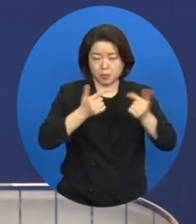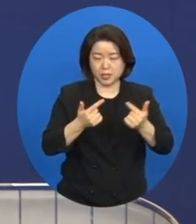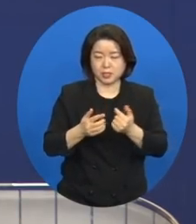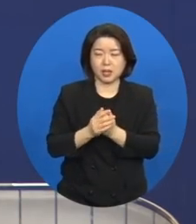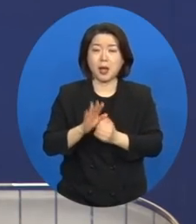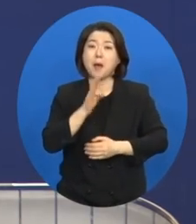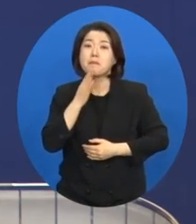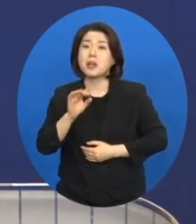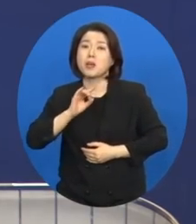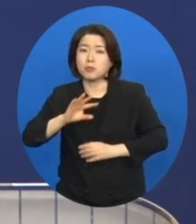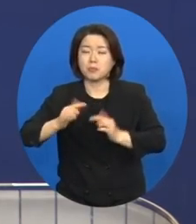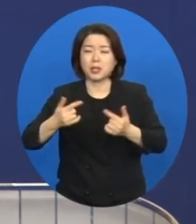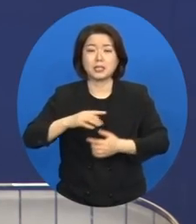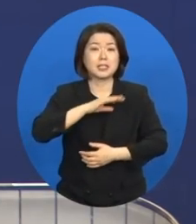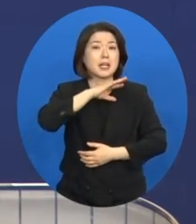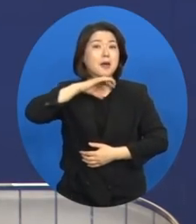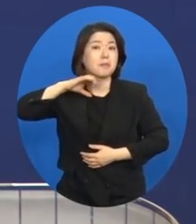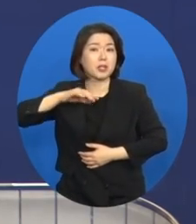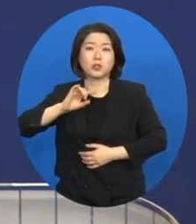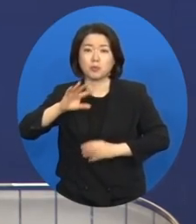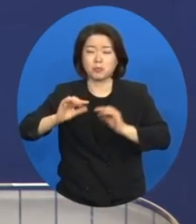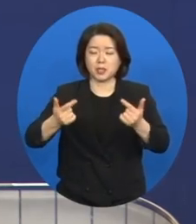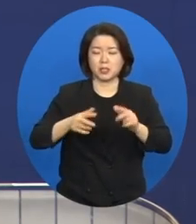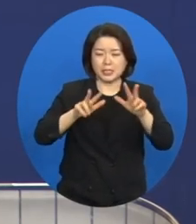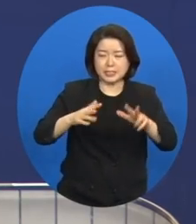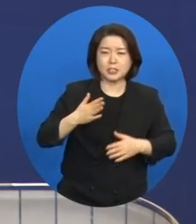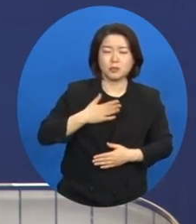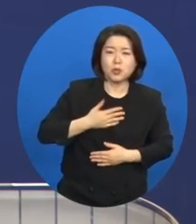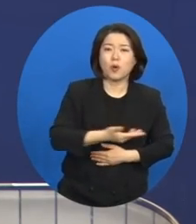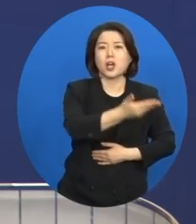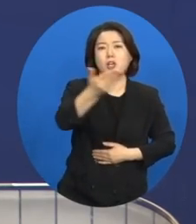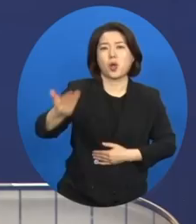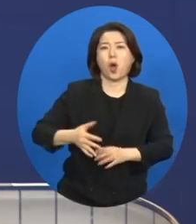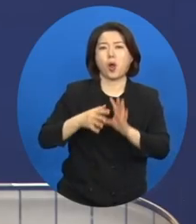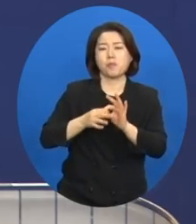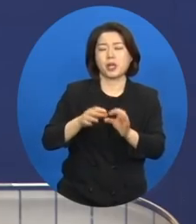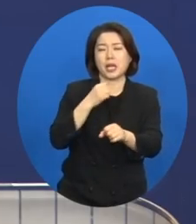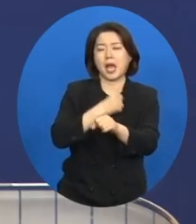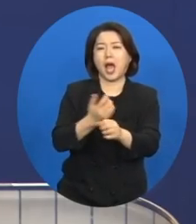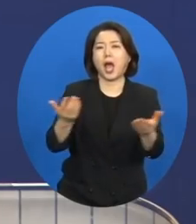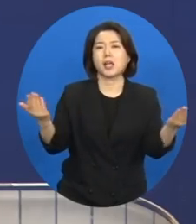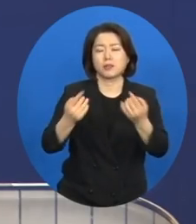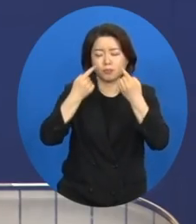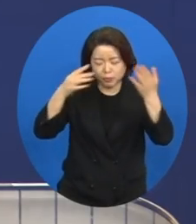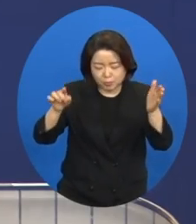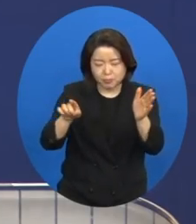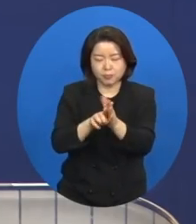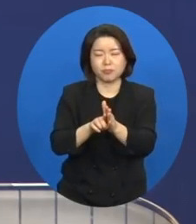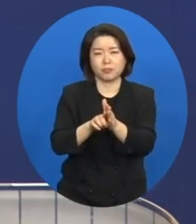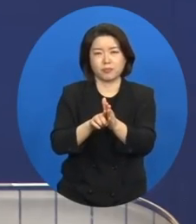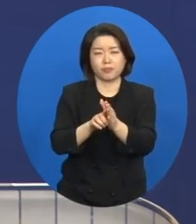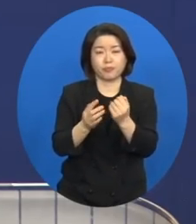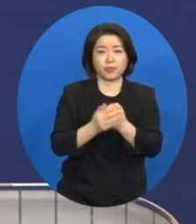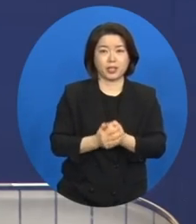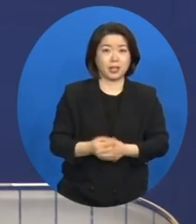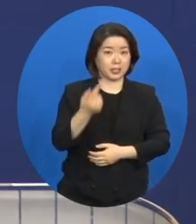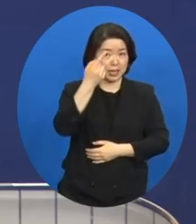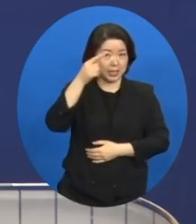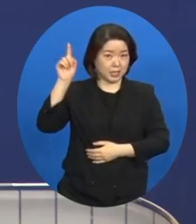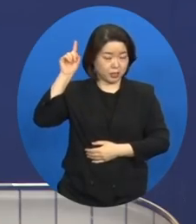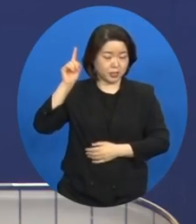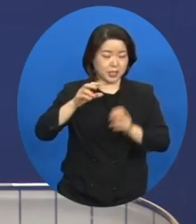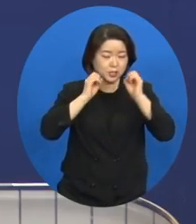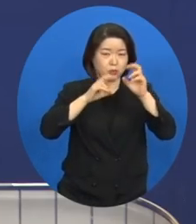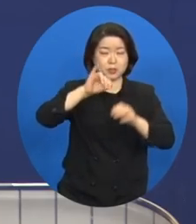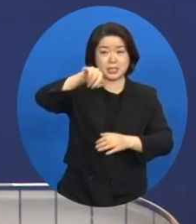아니라 베드로 뿐만 아니라 지금 저와 여러분들 통해 주님이 하실 일이라는 것이 분명히 믿어집니다. 러시아 선교사이신 제이라고